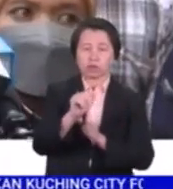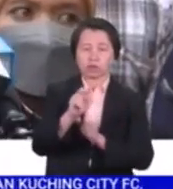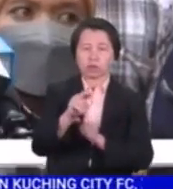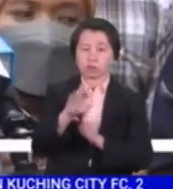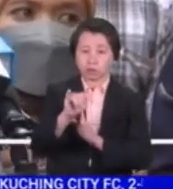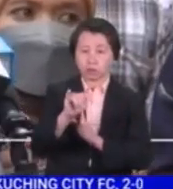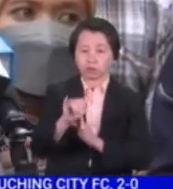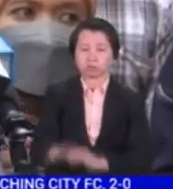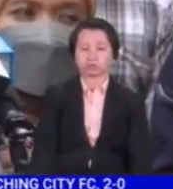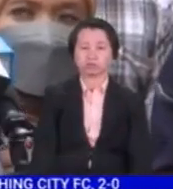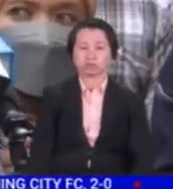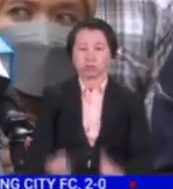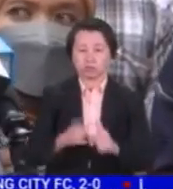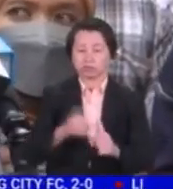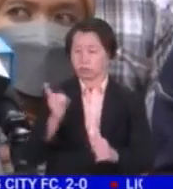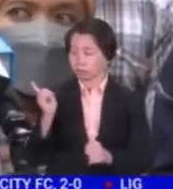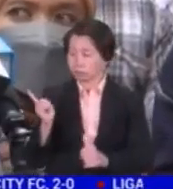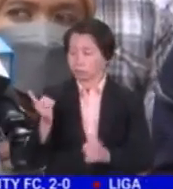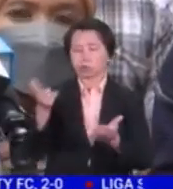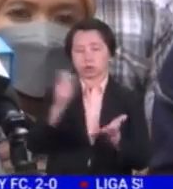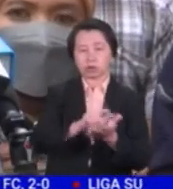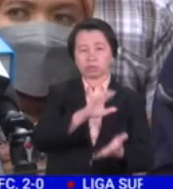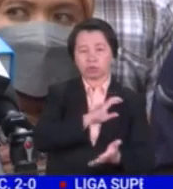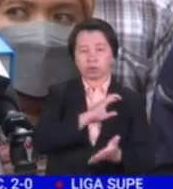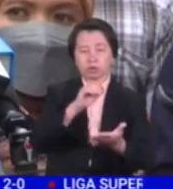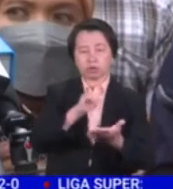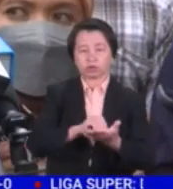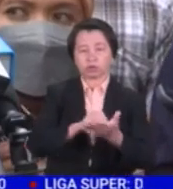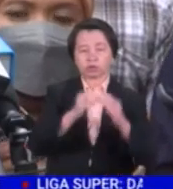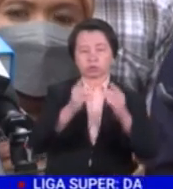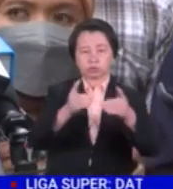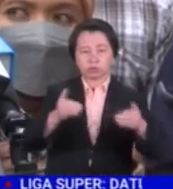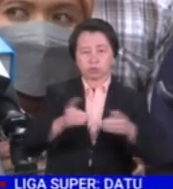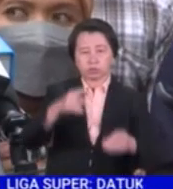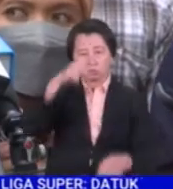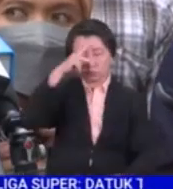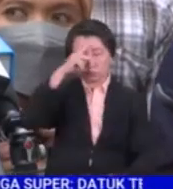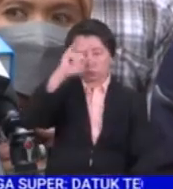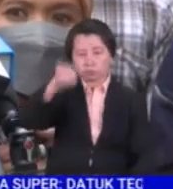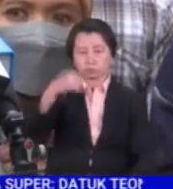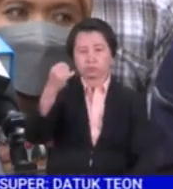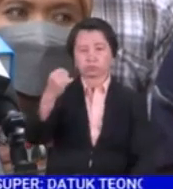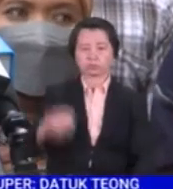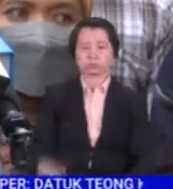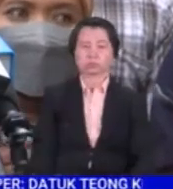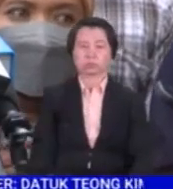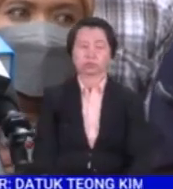Terdahulu beliau membuat laporan polis di Ibu Pejabat Polis Daerah Putrajaya.